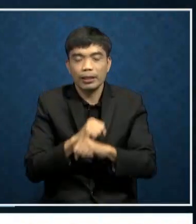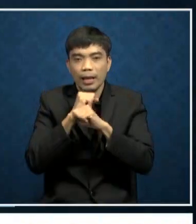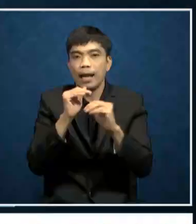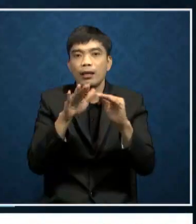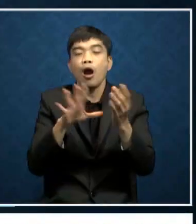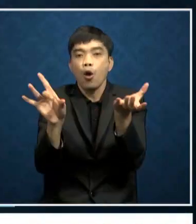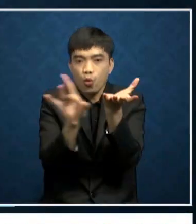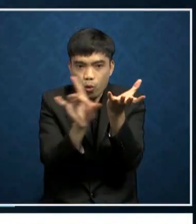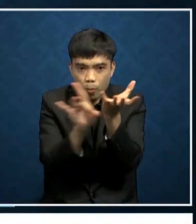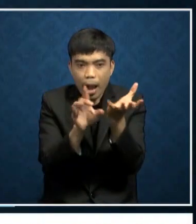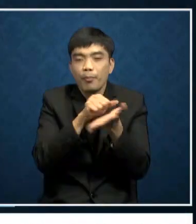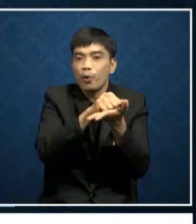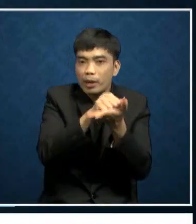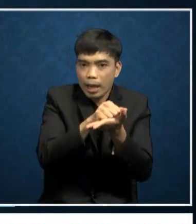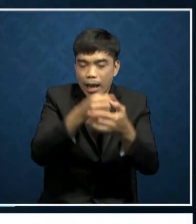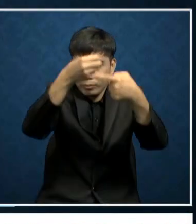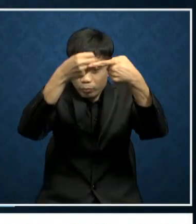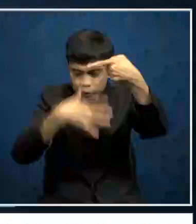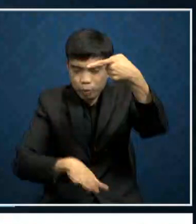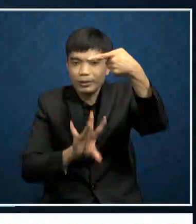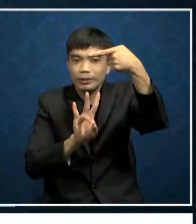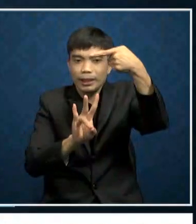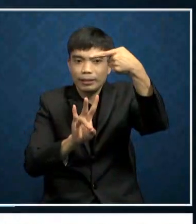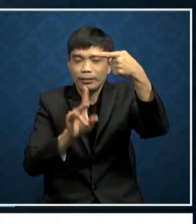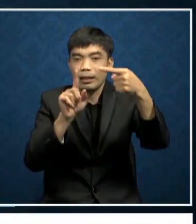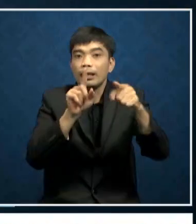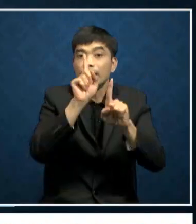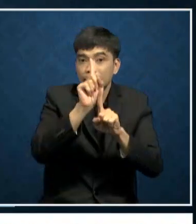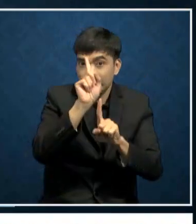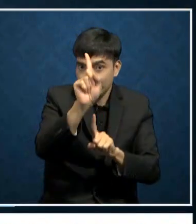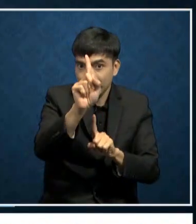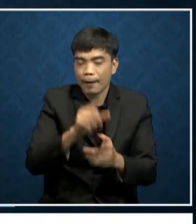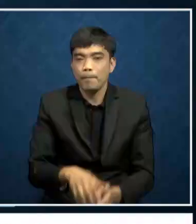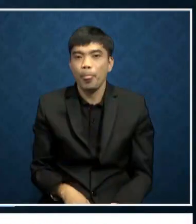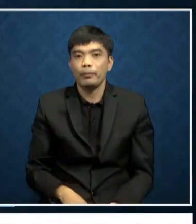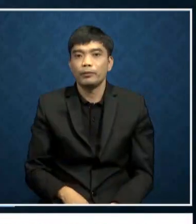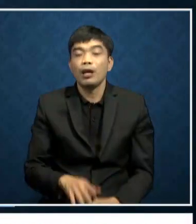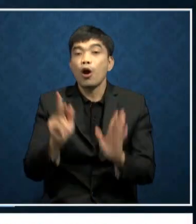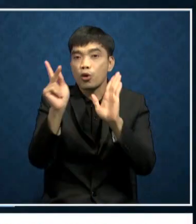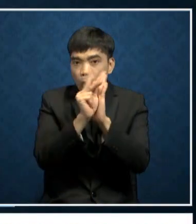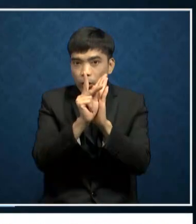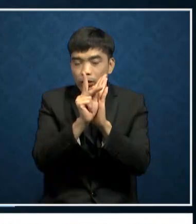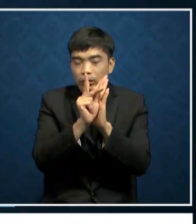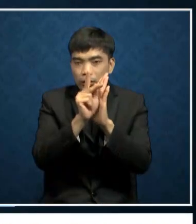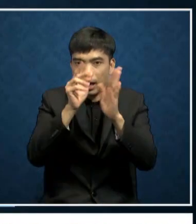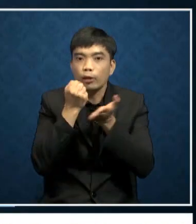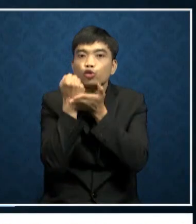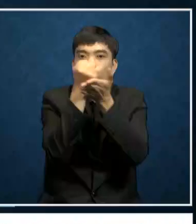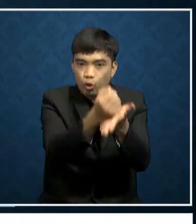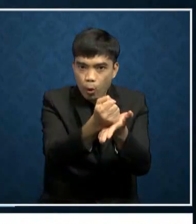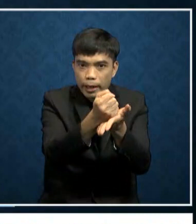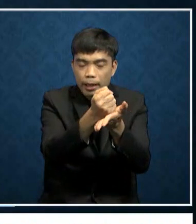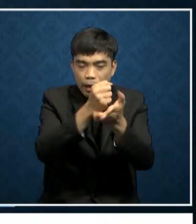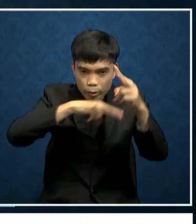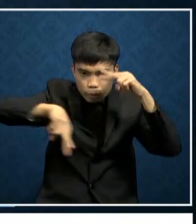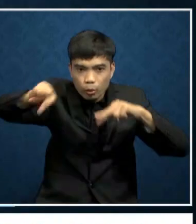บริการมี 7หัวข้อย่อยหัวข้อย่อยที่ 1ออกมาตรการช่วยเหลือค่าไฟฟ้าบรรเทาผล